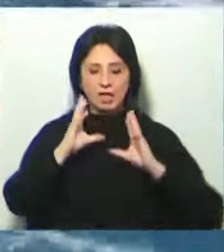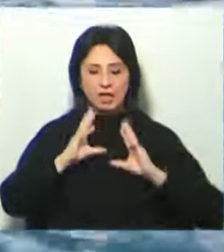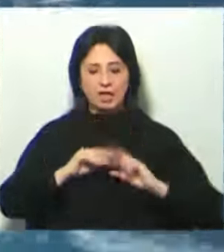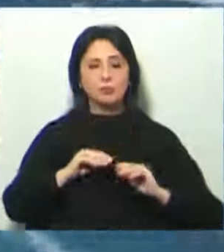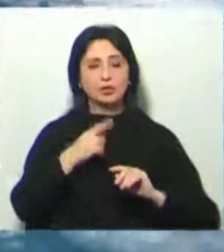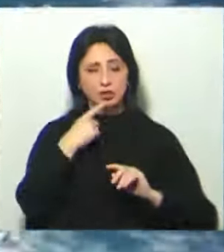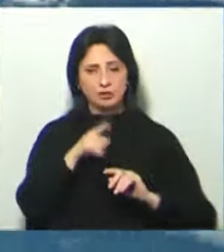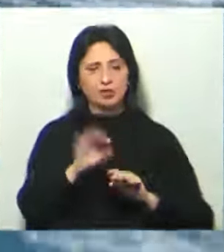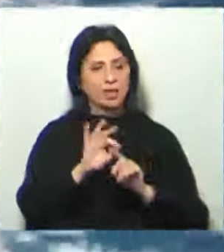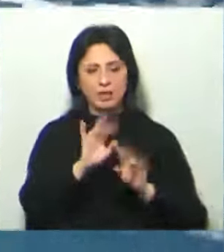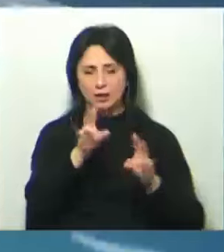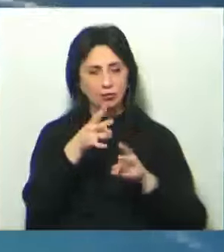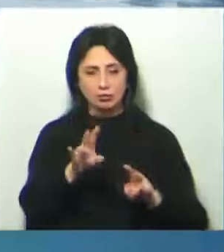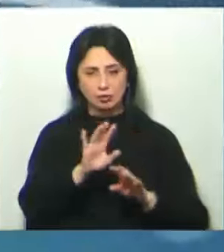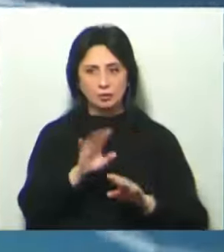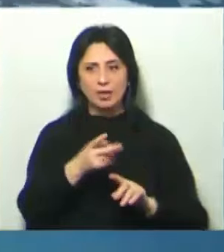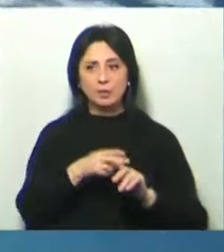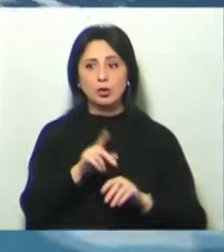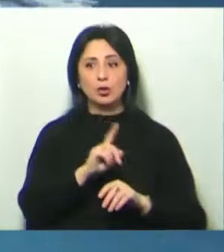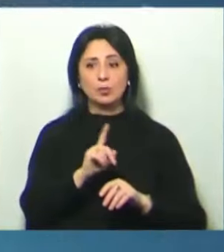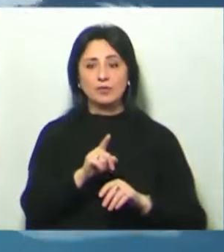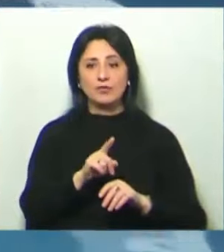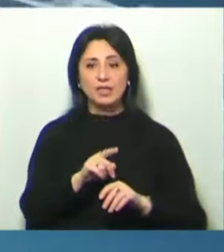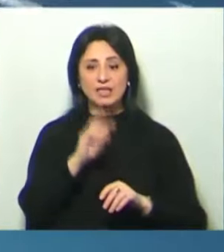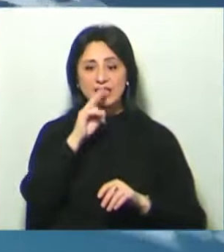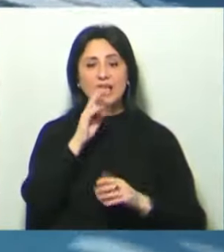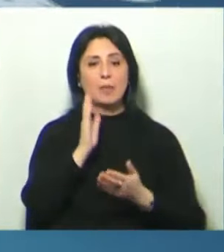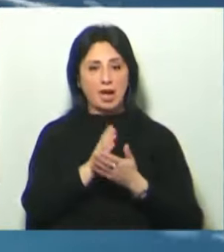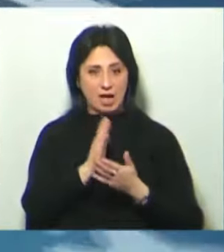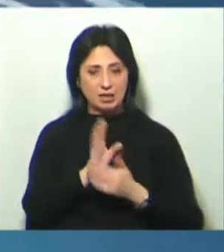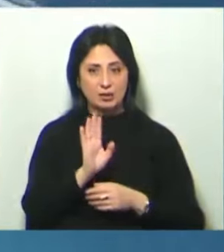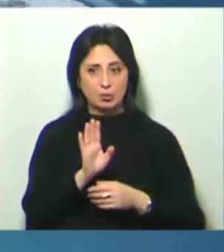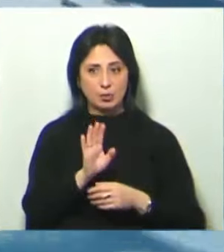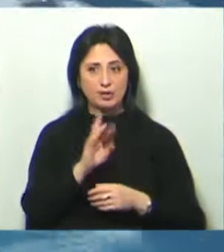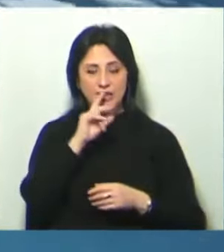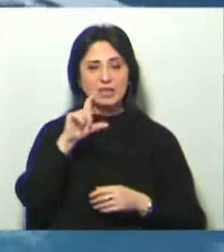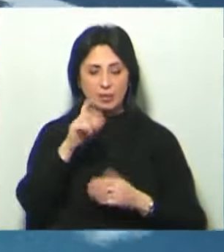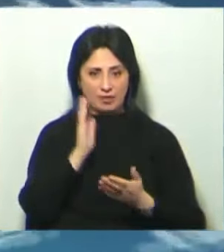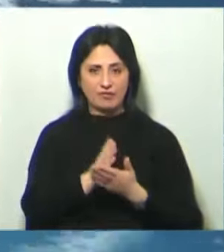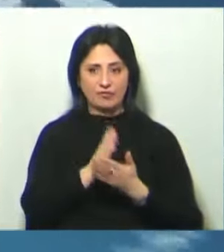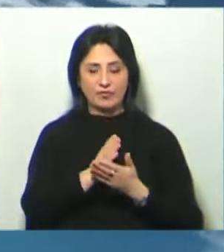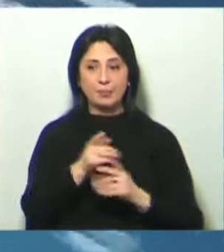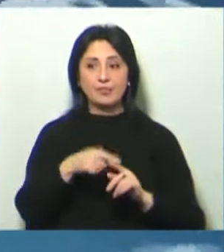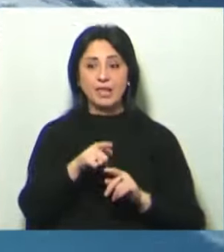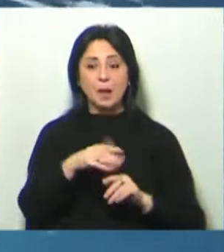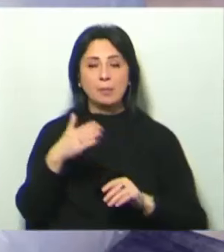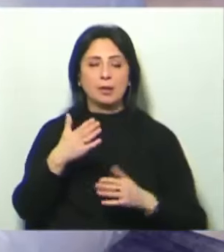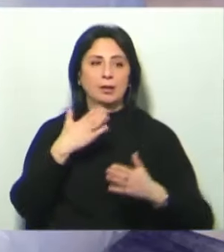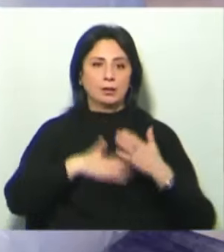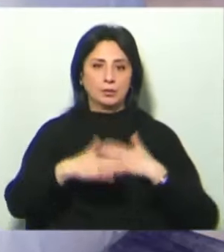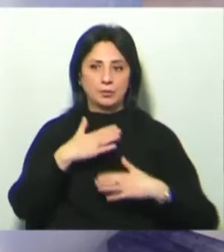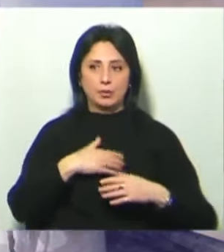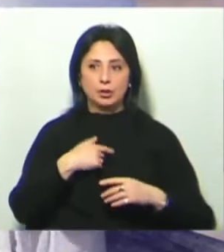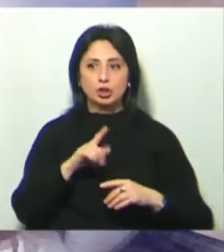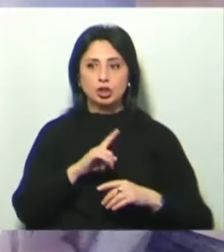და გვითხრა, რომ სანერვიულო არაფერი გვაქვს, იმიტომ რომ წამალი არსებობს, მედიკამენტი და აი ამ მხრივ